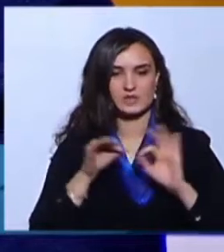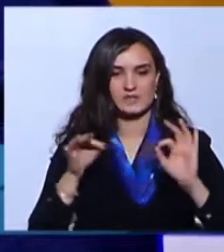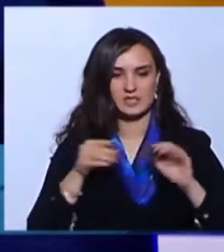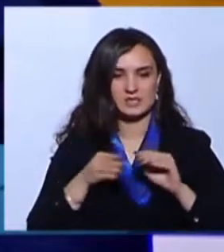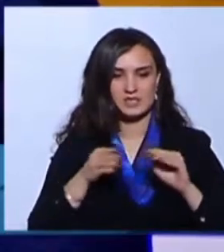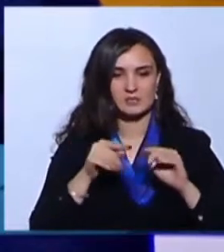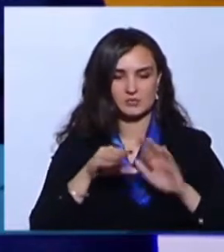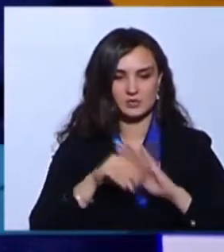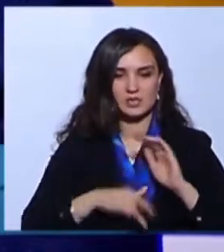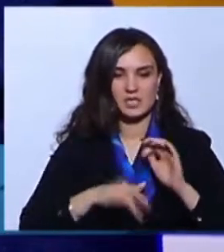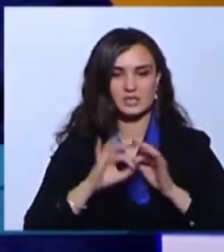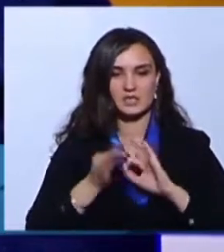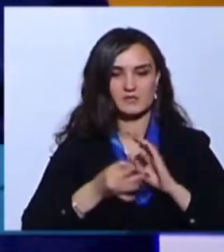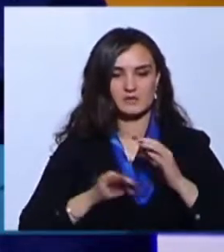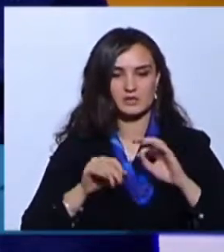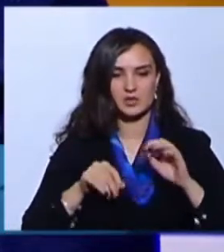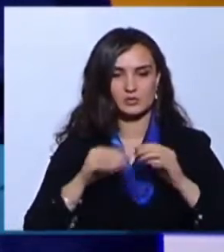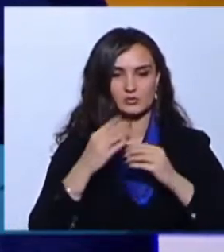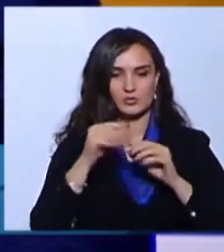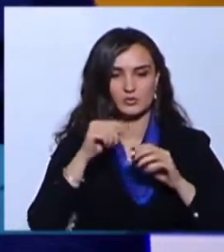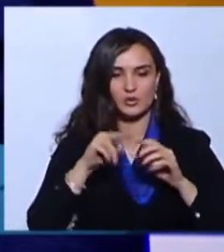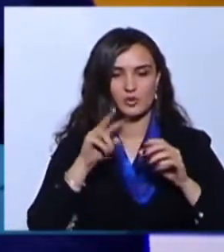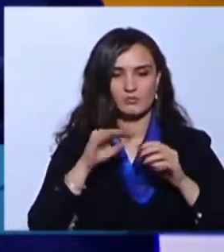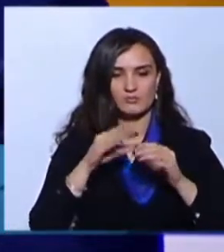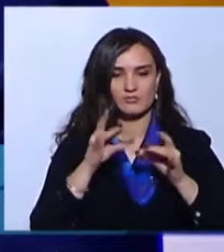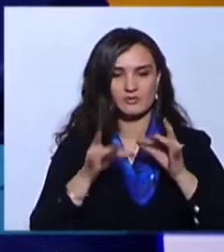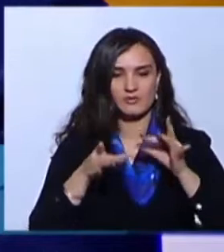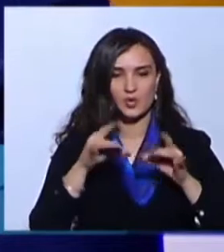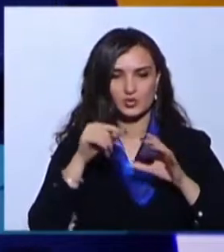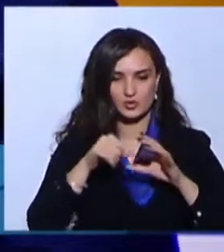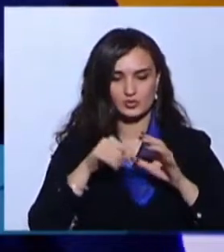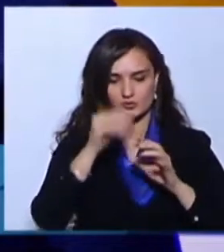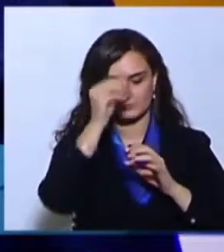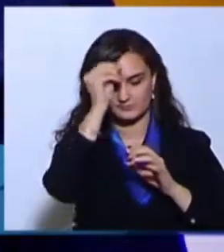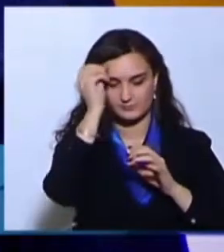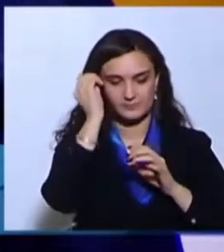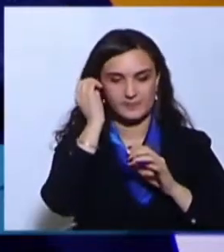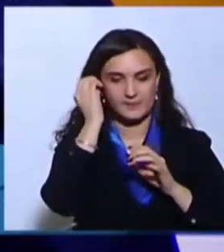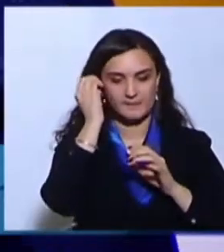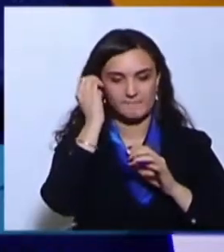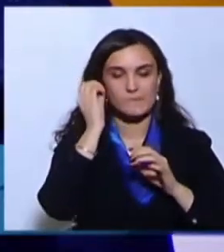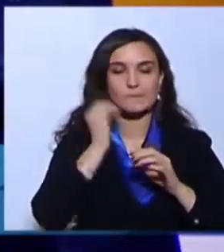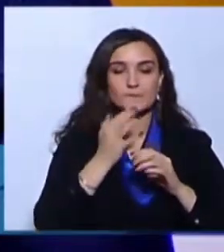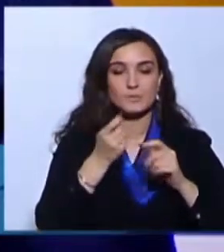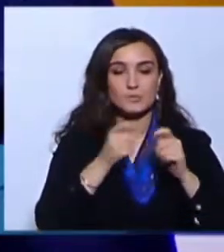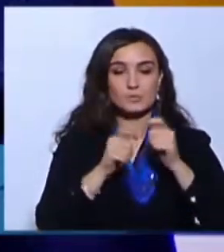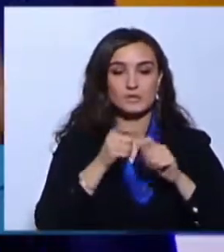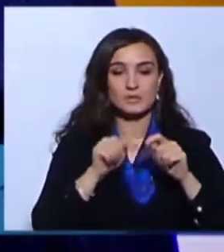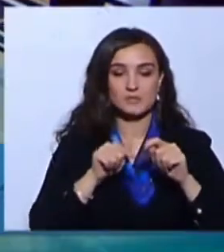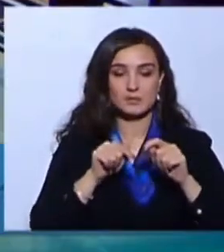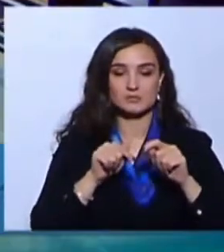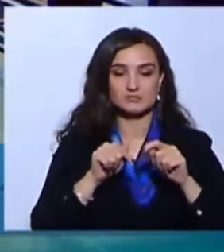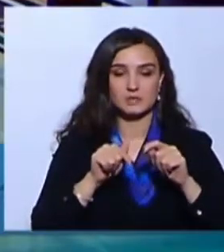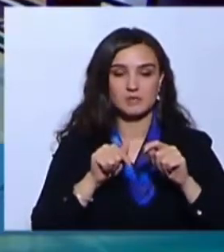და ნაწლავის ლორწოვან უჯრედებში, ლორწოს გამომუშავებელ უჯრედებში. ესე იგი, თუ ეს ამ ნივთიერებას ინტენსიურად გამომუშავებს,